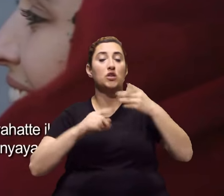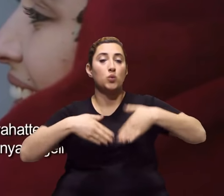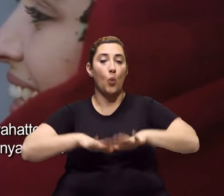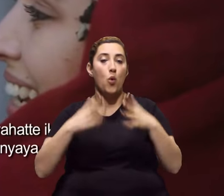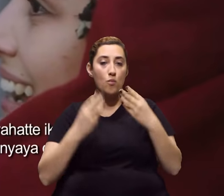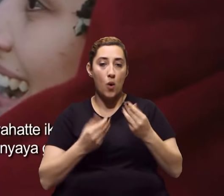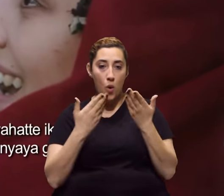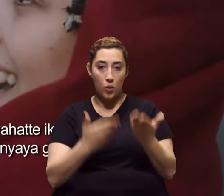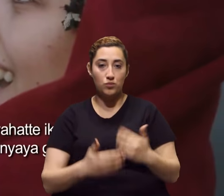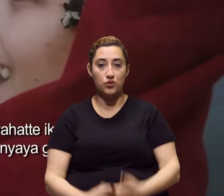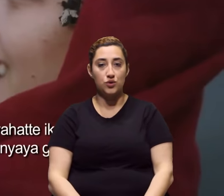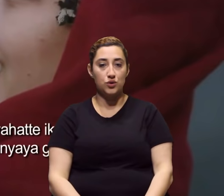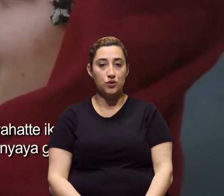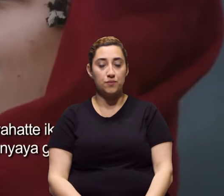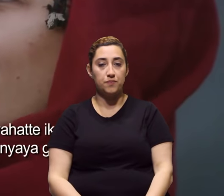çocuğu dünyaya gelmiş idi.